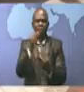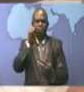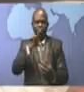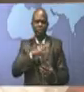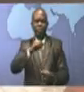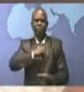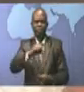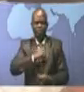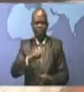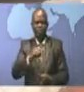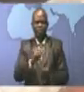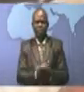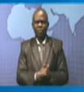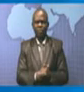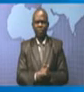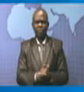CNDD-FDD.